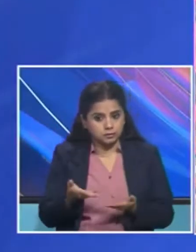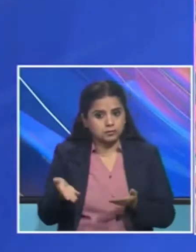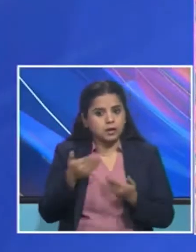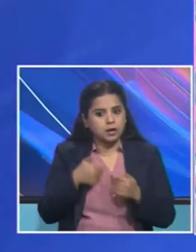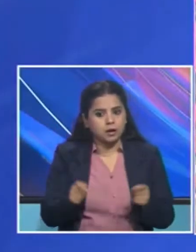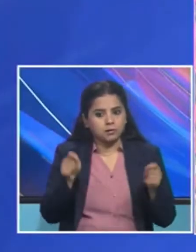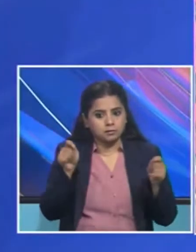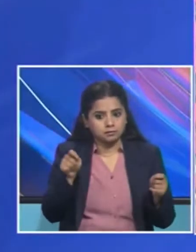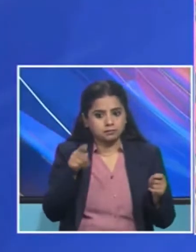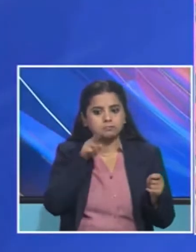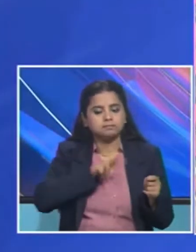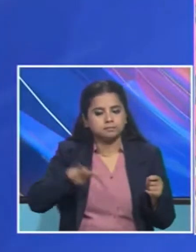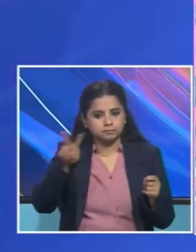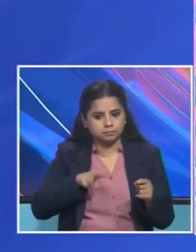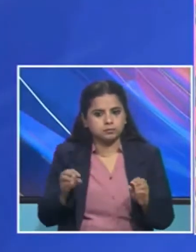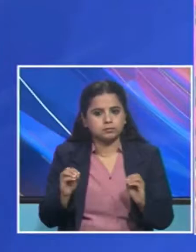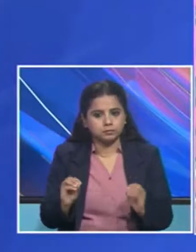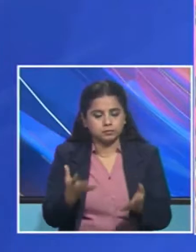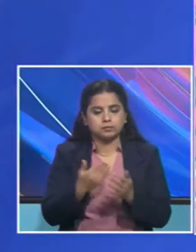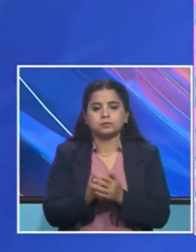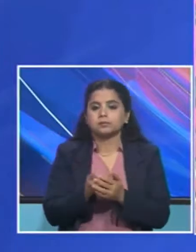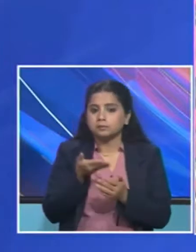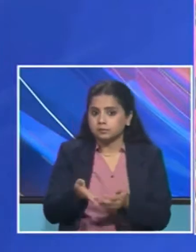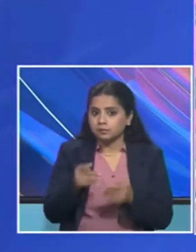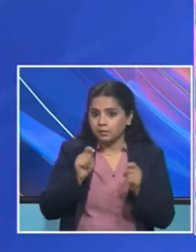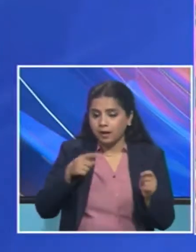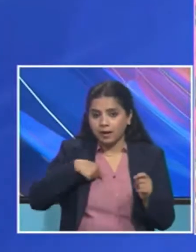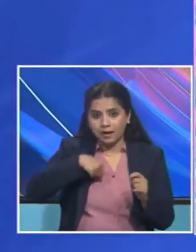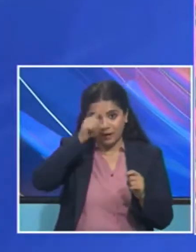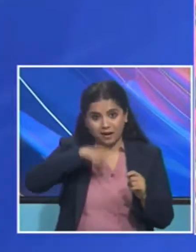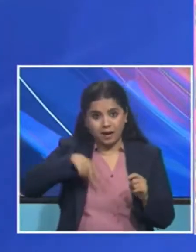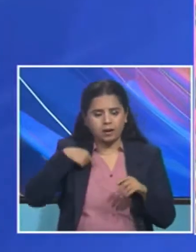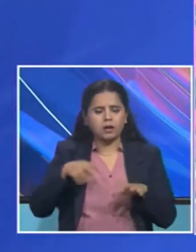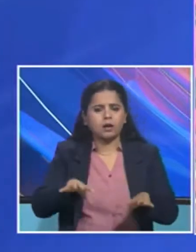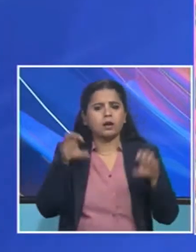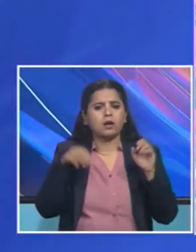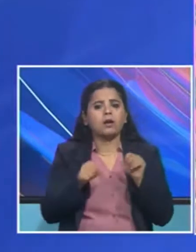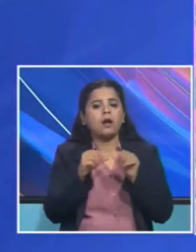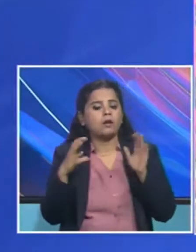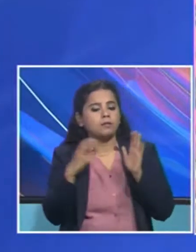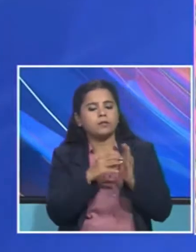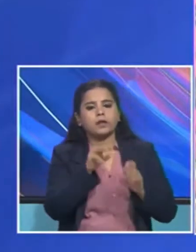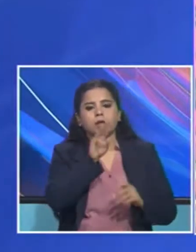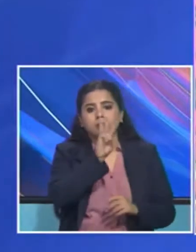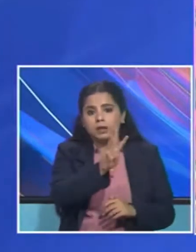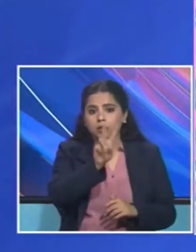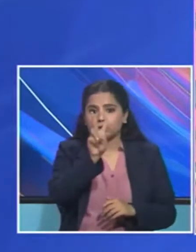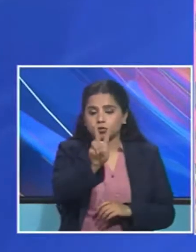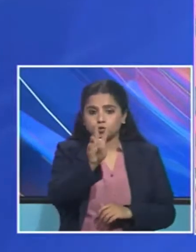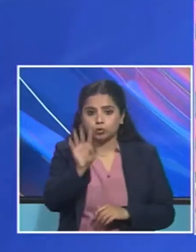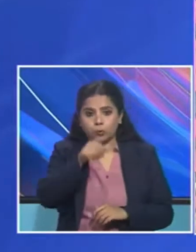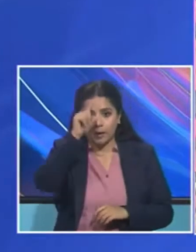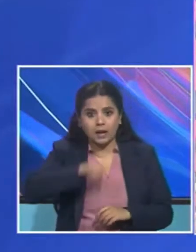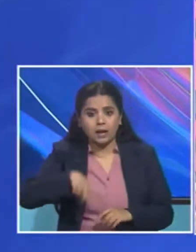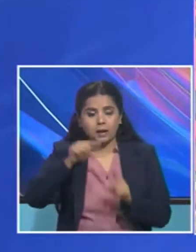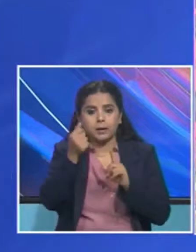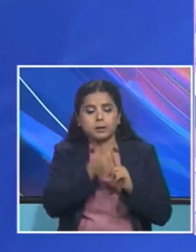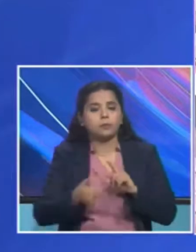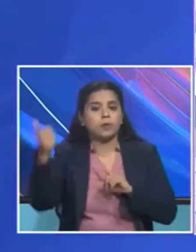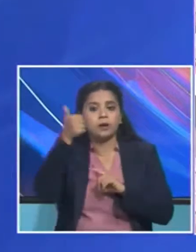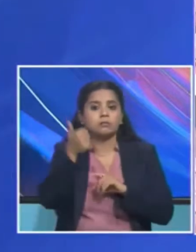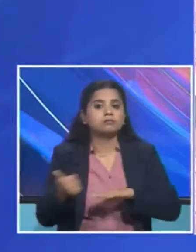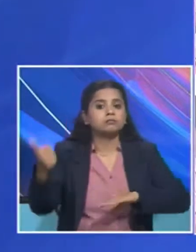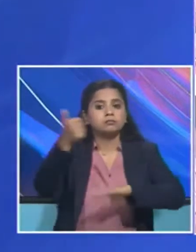जाए। यतः भारत के संविधान के अनुच्छेद 324 द्वारा भारत के राष्ट्रपति के पद